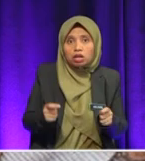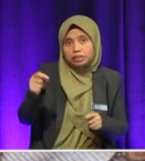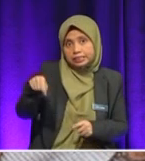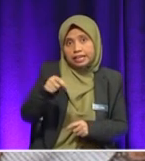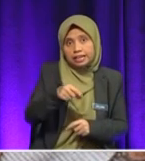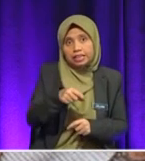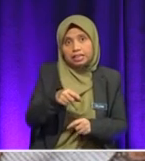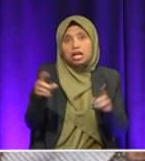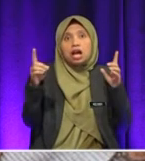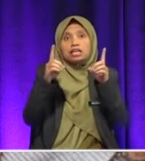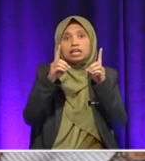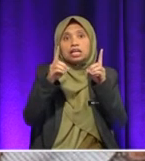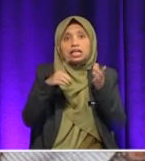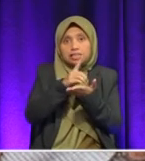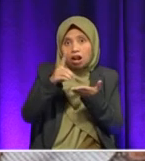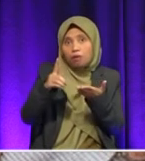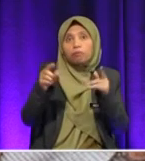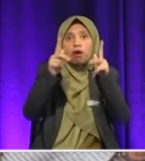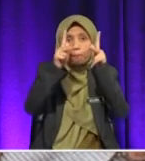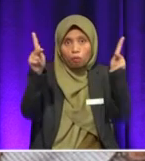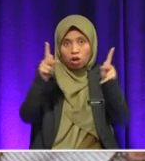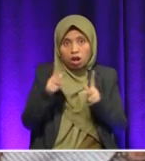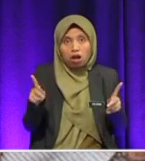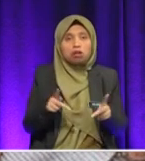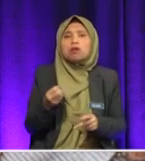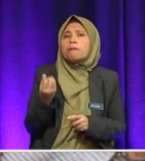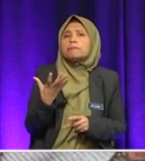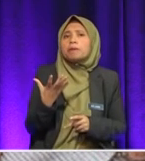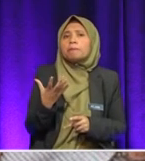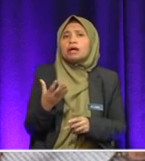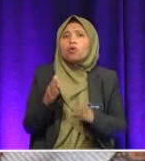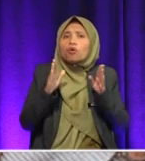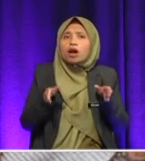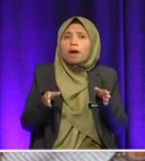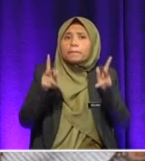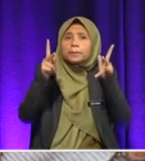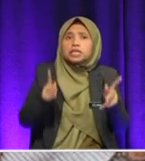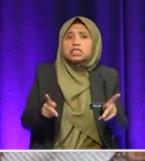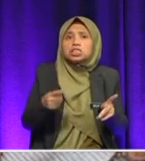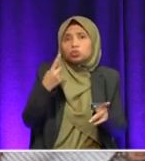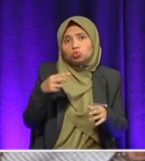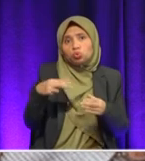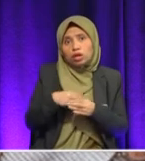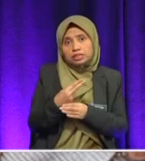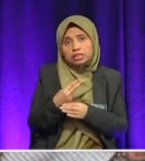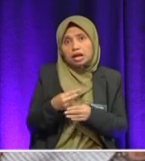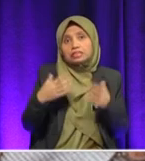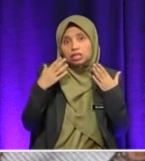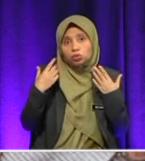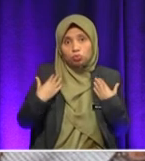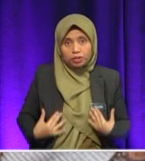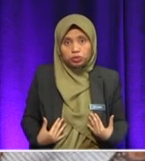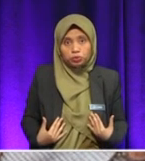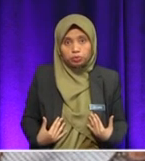jadi kita ketahui berapa ramai pekerja yang kita gunakan untuk menghasilkan satu pakaian